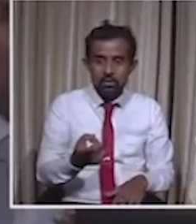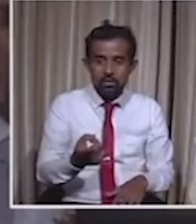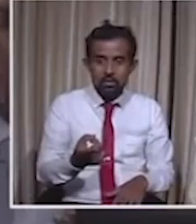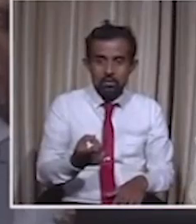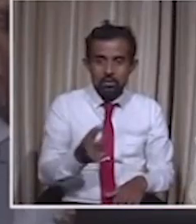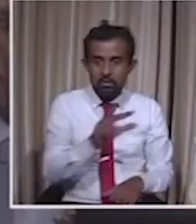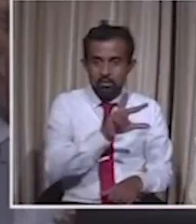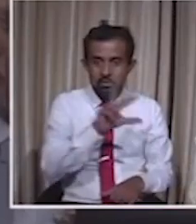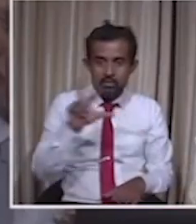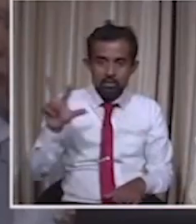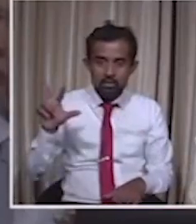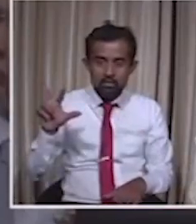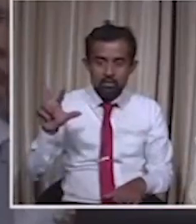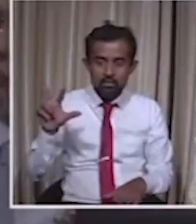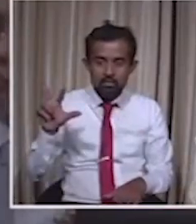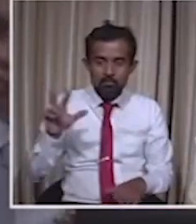118ක්